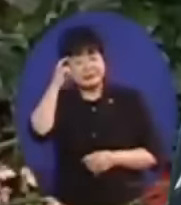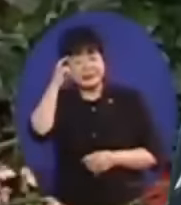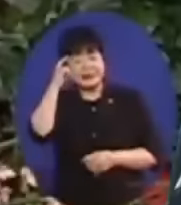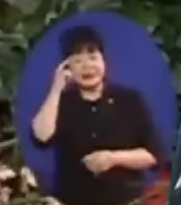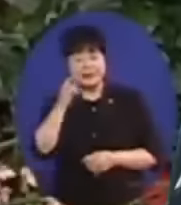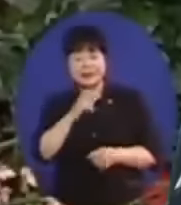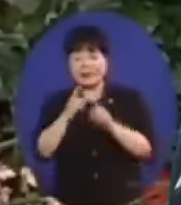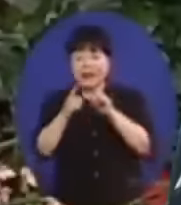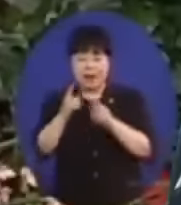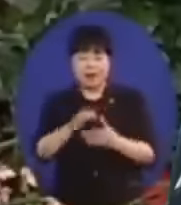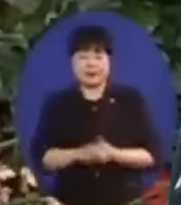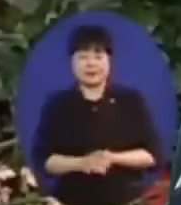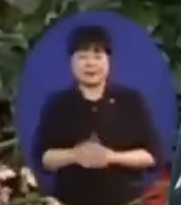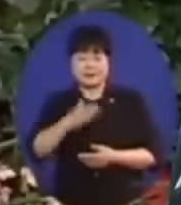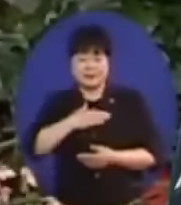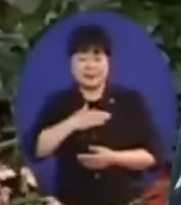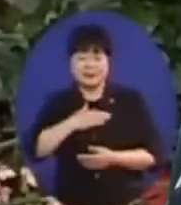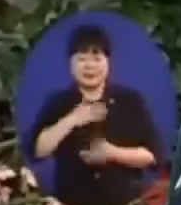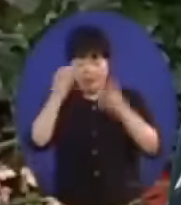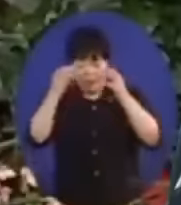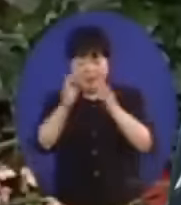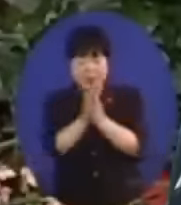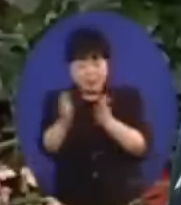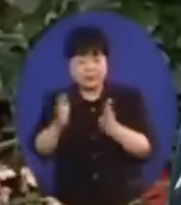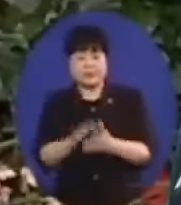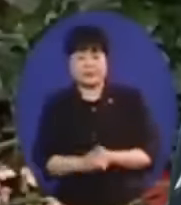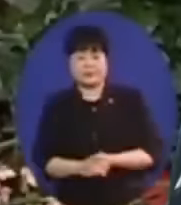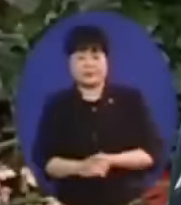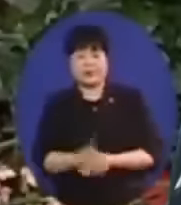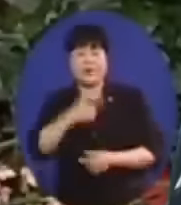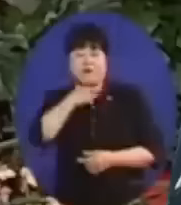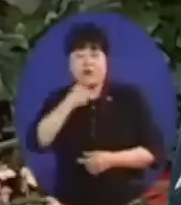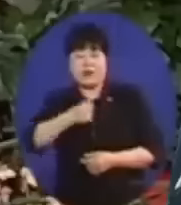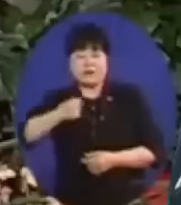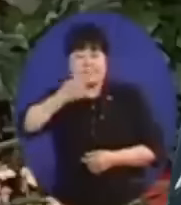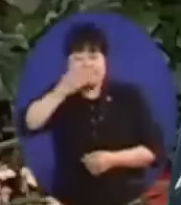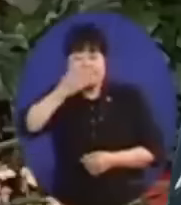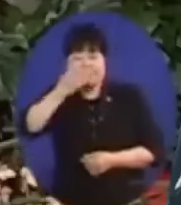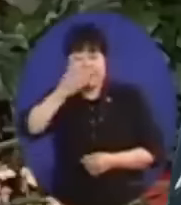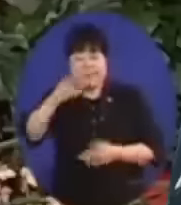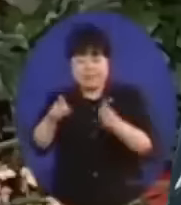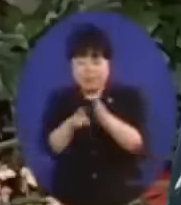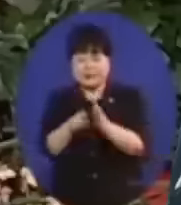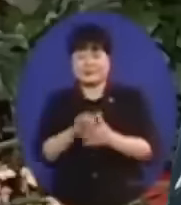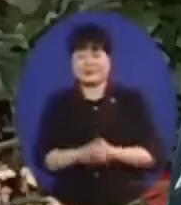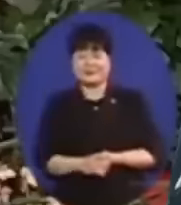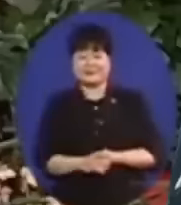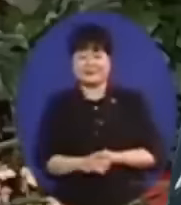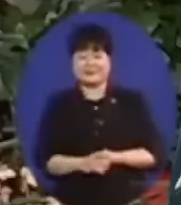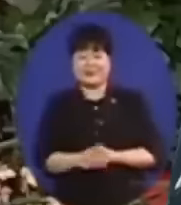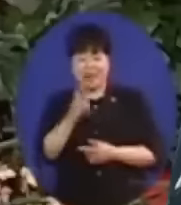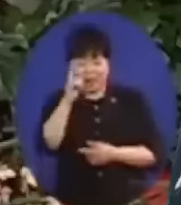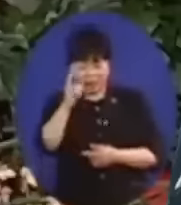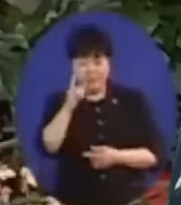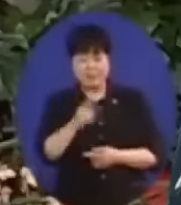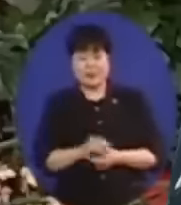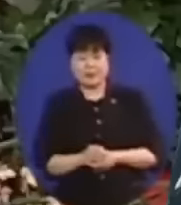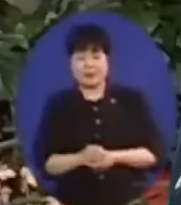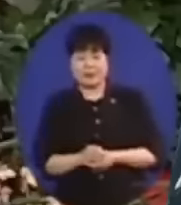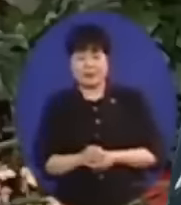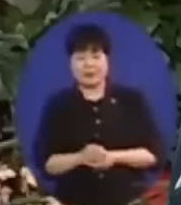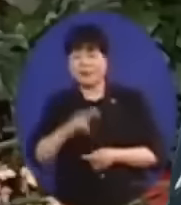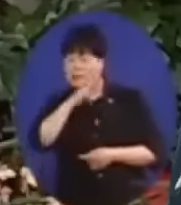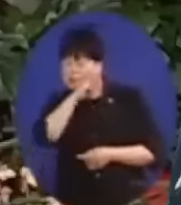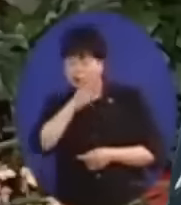이렇게 말을 했어요. 나는 아주 어릴 때부터 원하는 것을 가질 수 있다고 믿었습니다. 한 번도 그것을 의심해 본